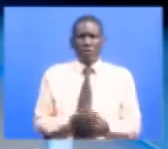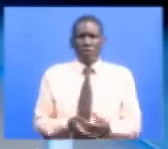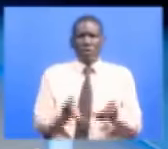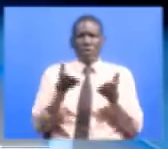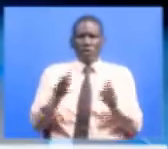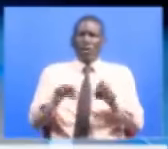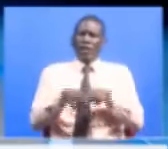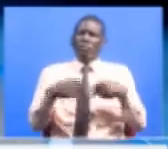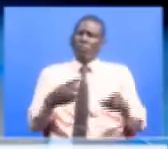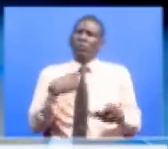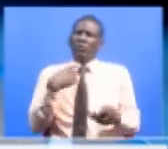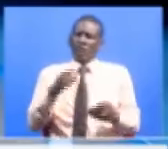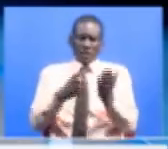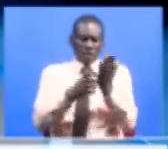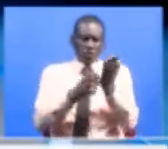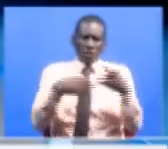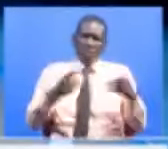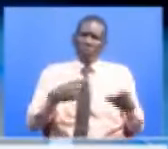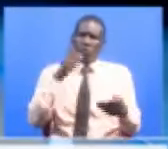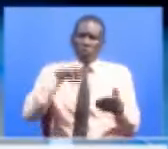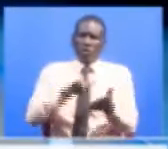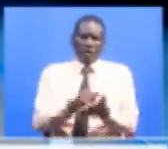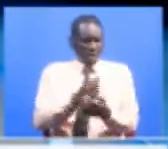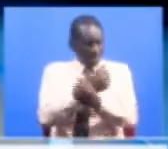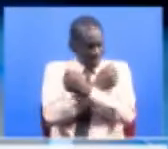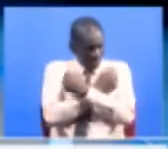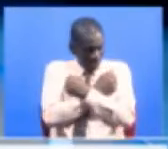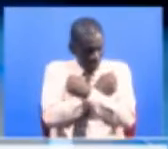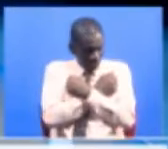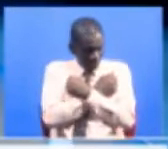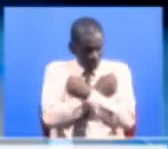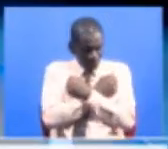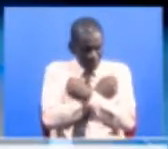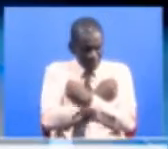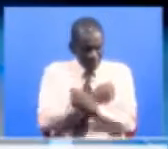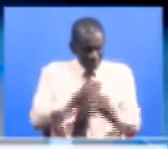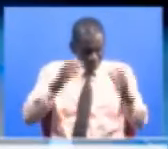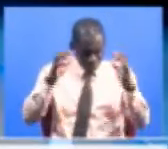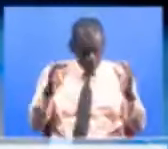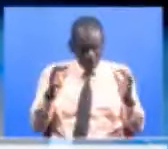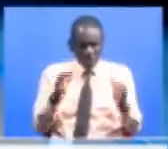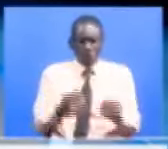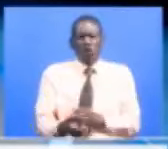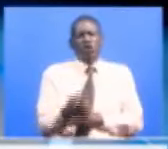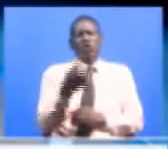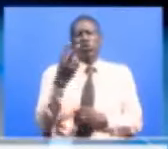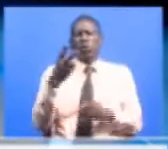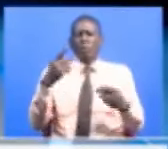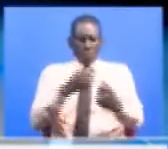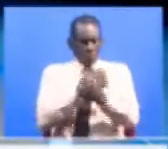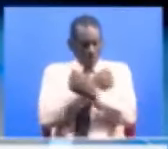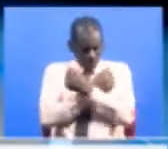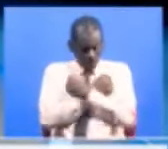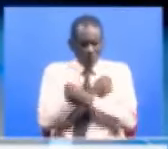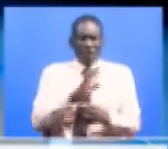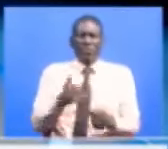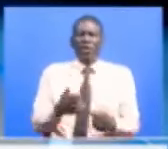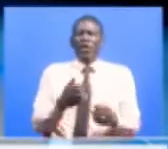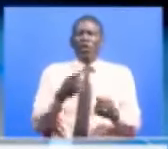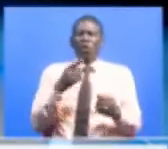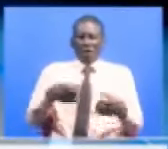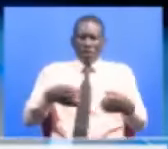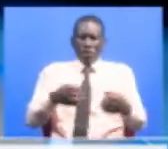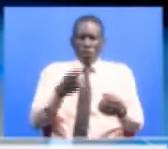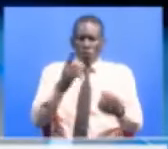Na kama wasemao tu Waswahili kwamba mapenzi ni ya kiswibu, wawili ndio mapenzi, basi wapendwa wawili kutoka eneo la